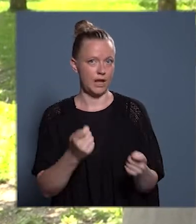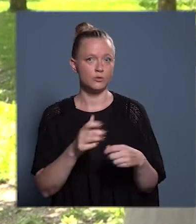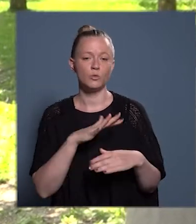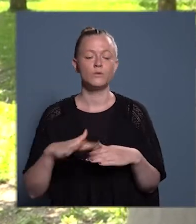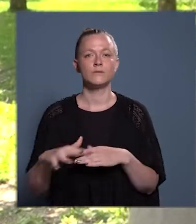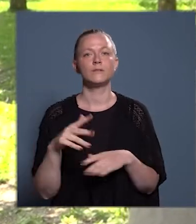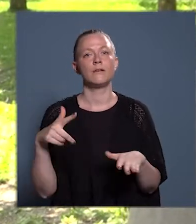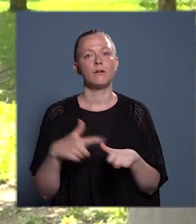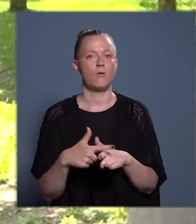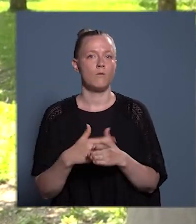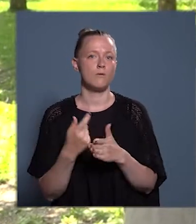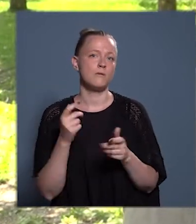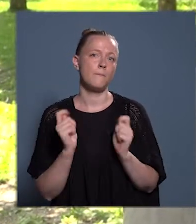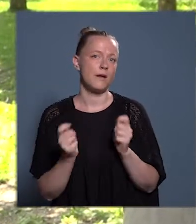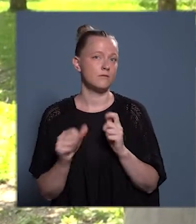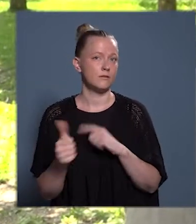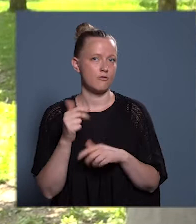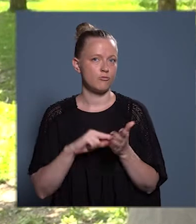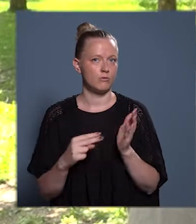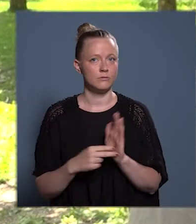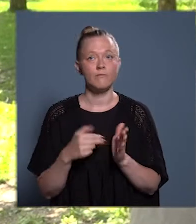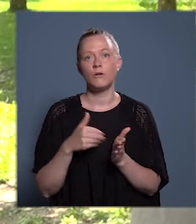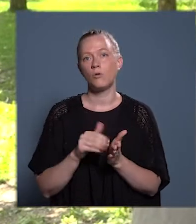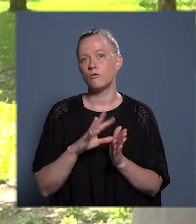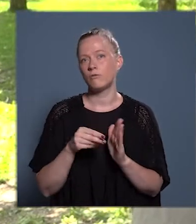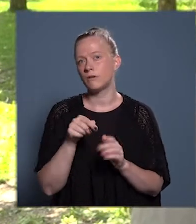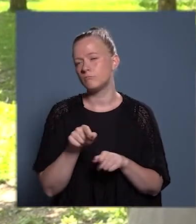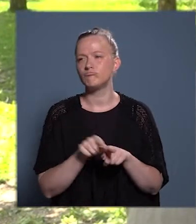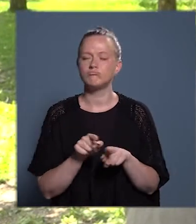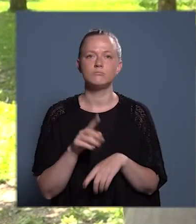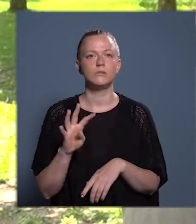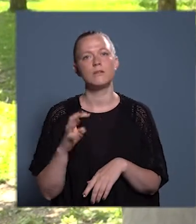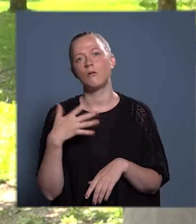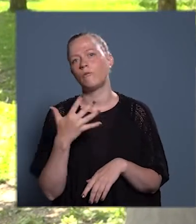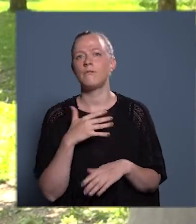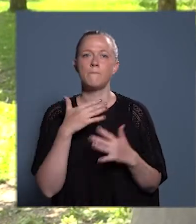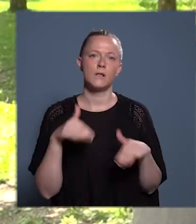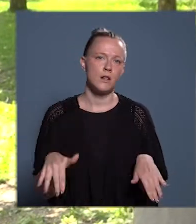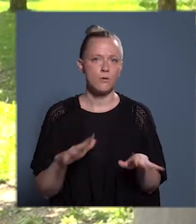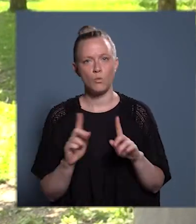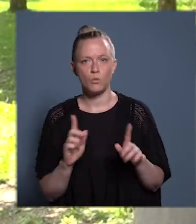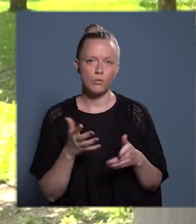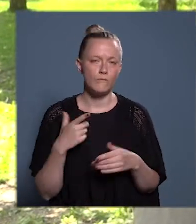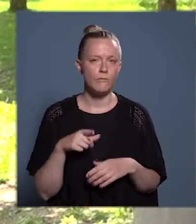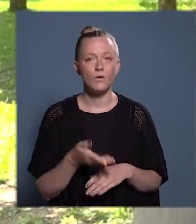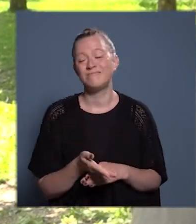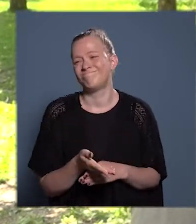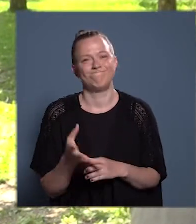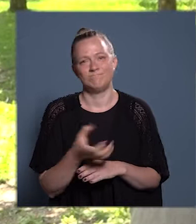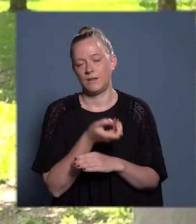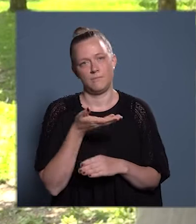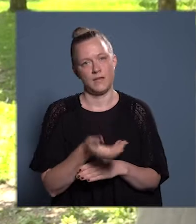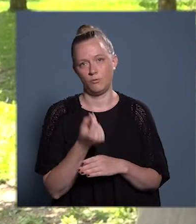első terveket, a költségvetés akkor olyan 450 millió körül volt, de már eleve nem nyertünk pénzt.